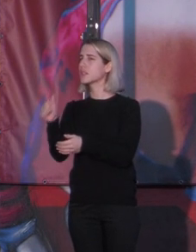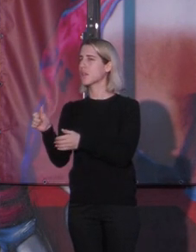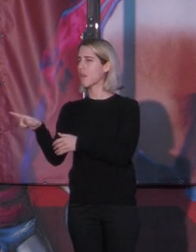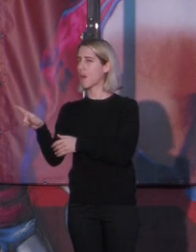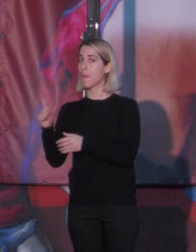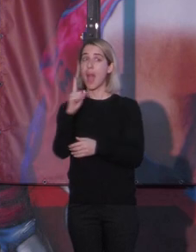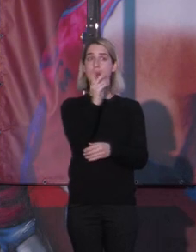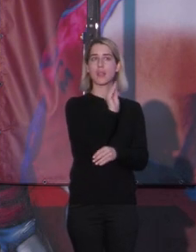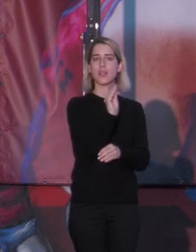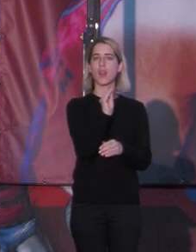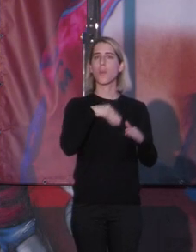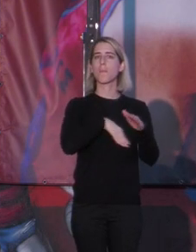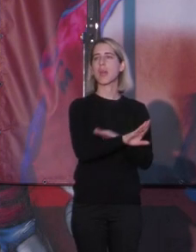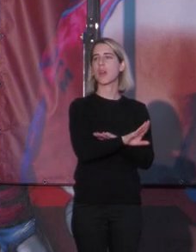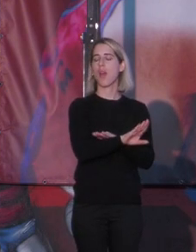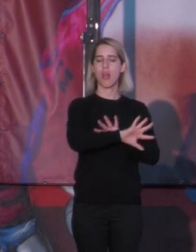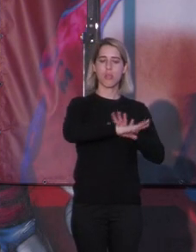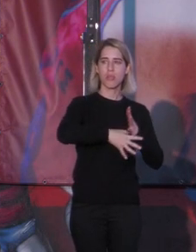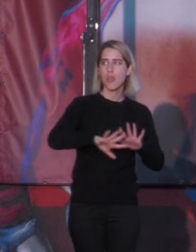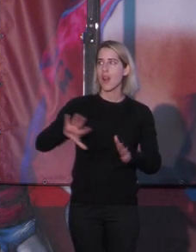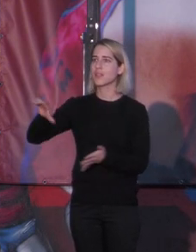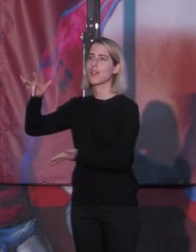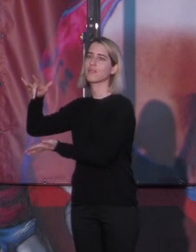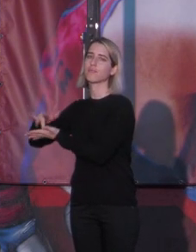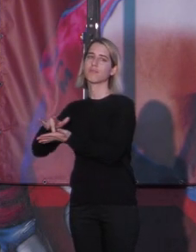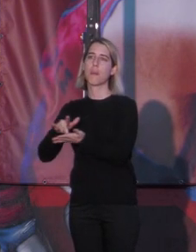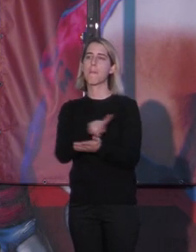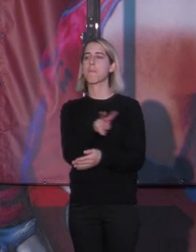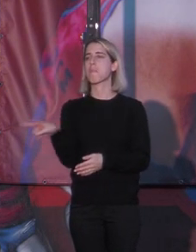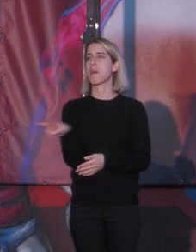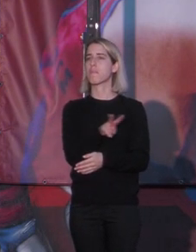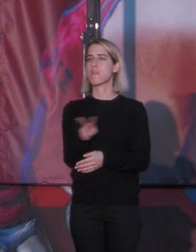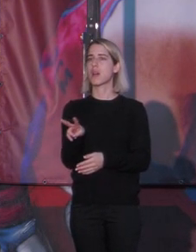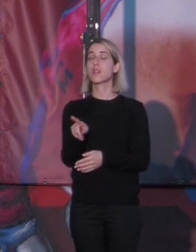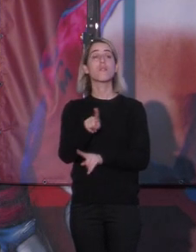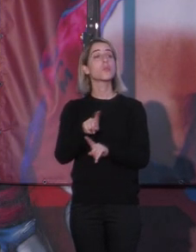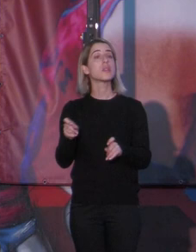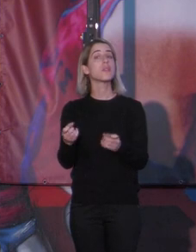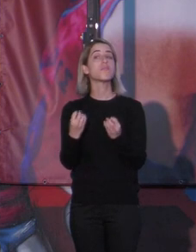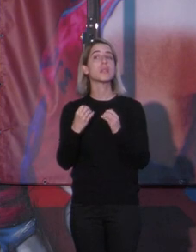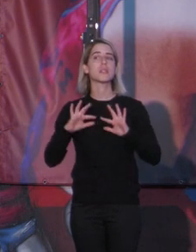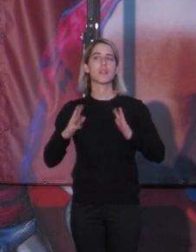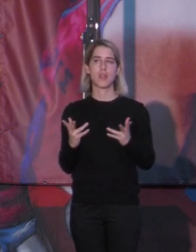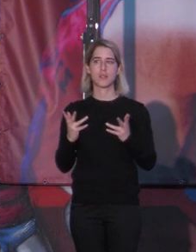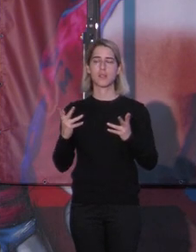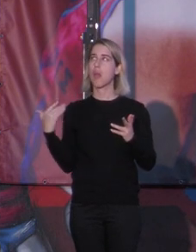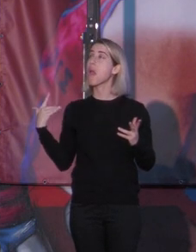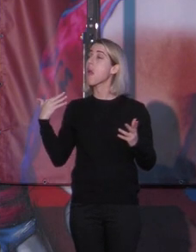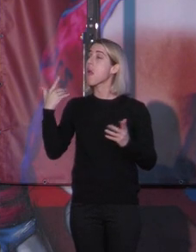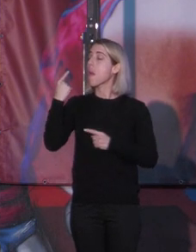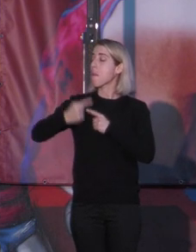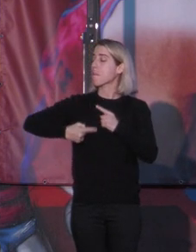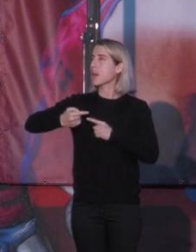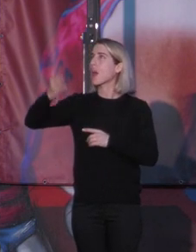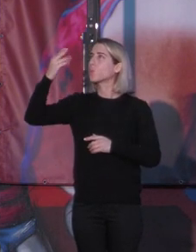κύτταρο από τον Πειραιά. Και αυτό που μας διδάσκει η εμπειρία των τελευταίων χρόνων είναι ότι οι τότε δημοτικές